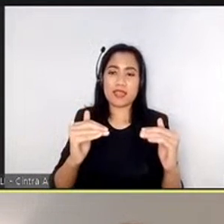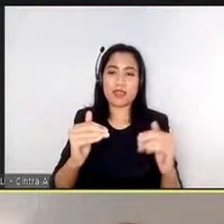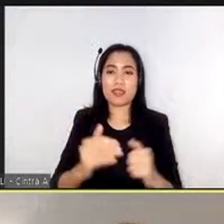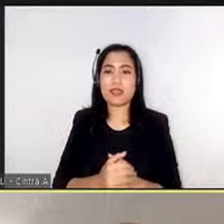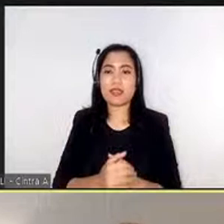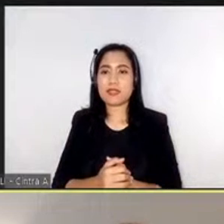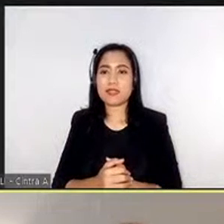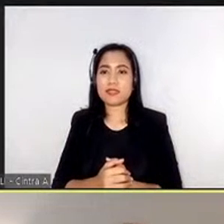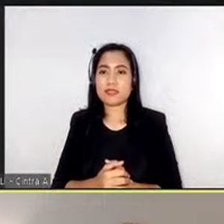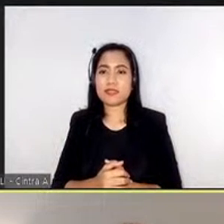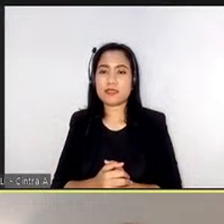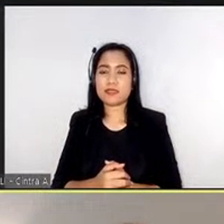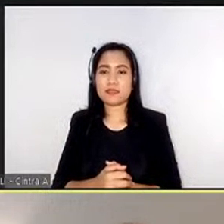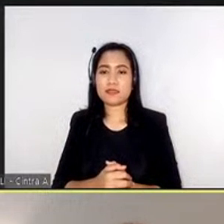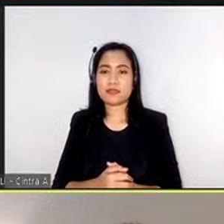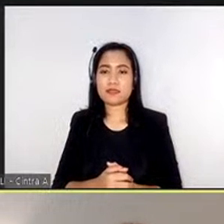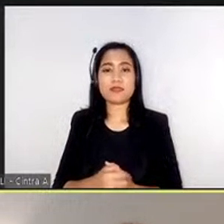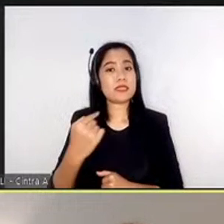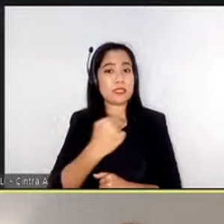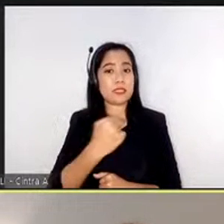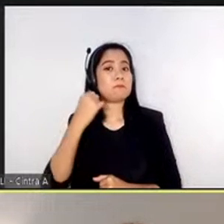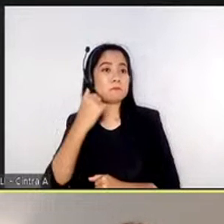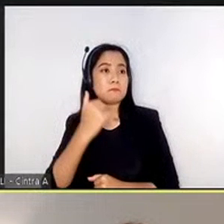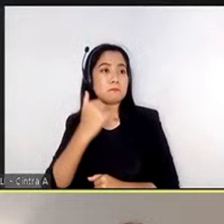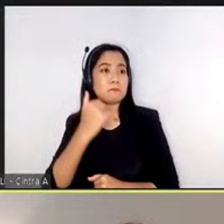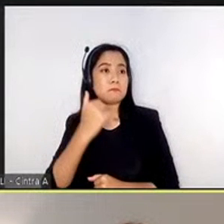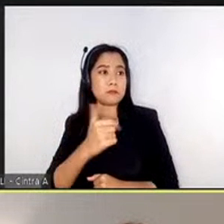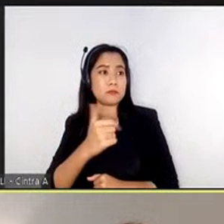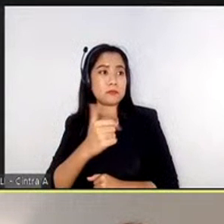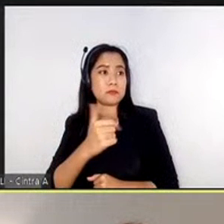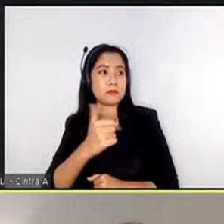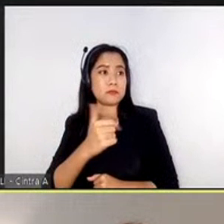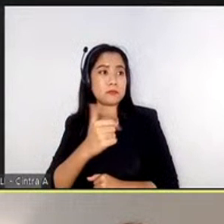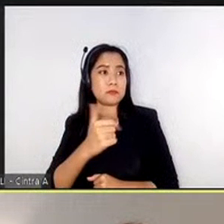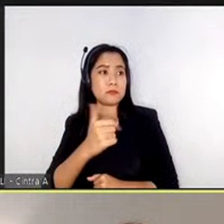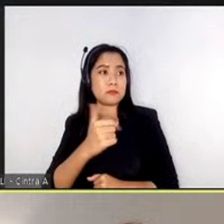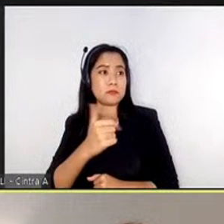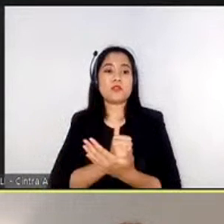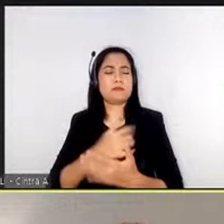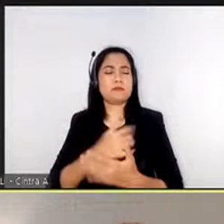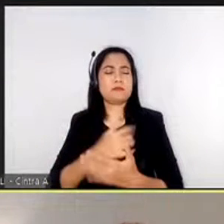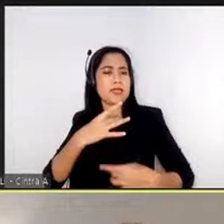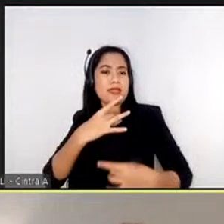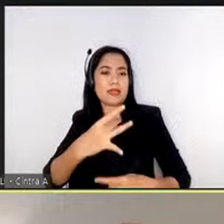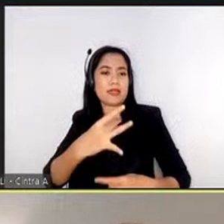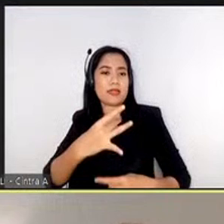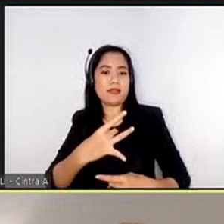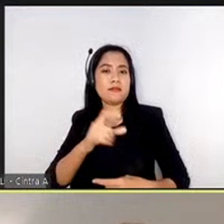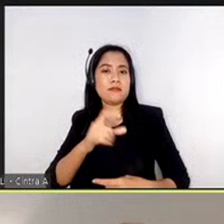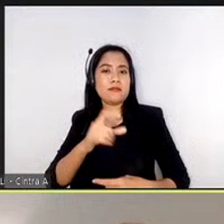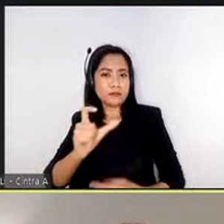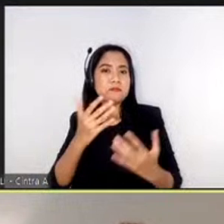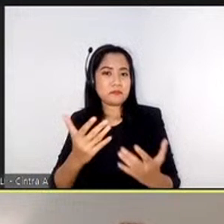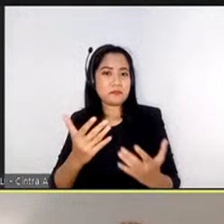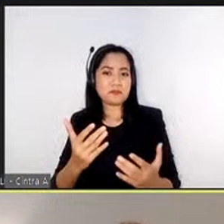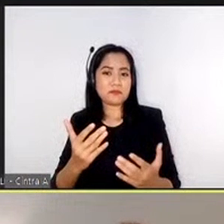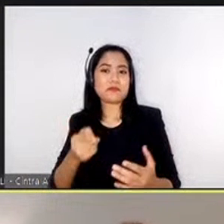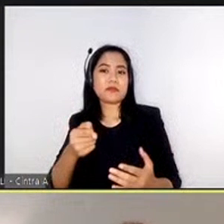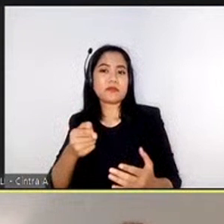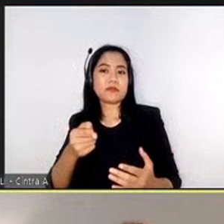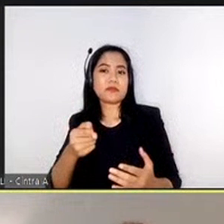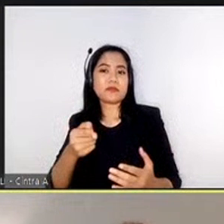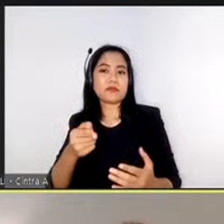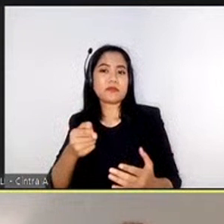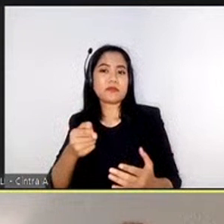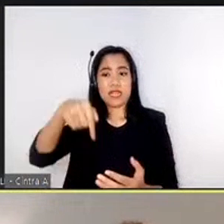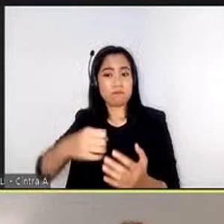dan kita juga bisa akan sangat menarik Bagaimana caranya mereka mengembangkan hal ini dan